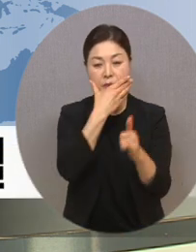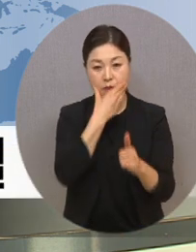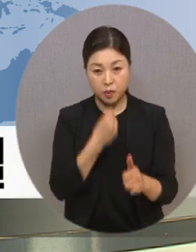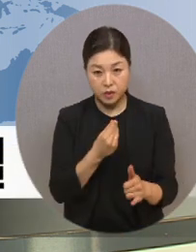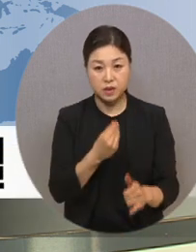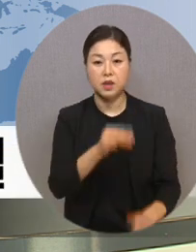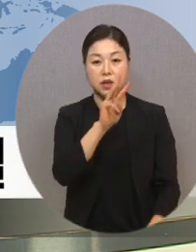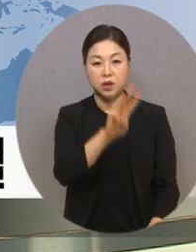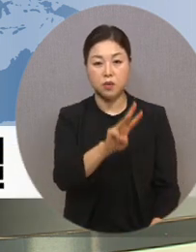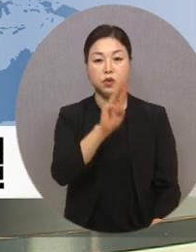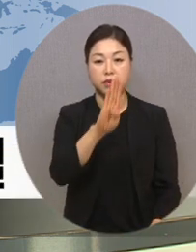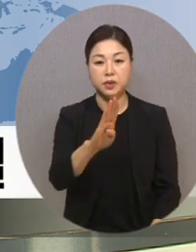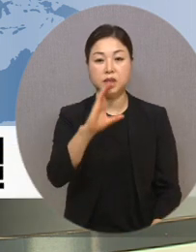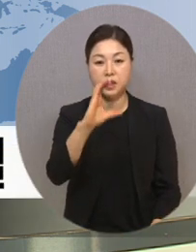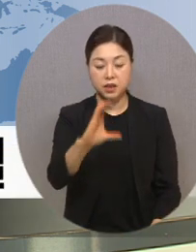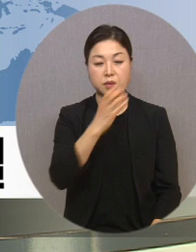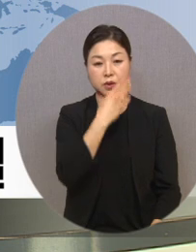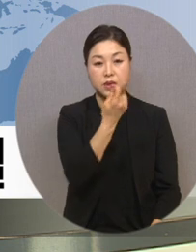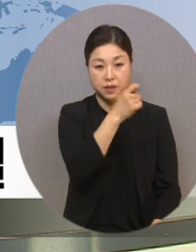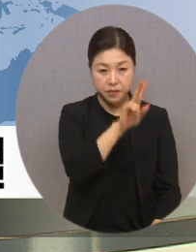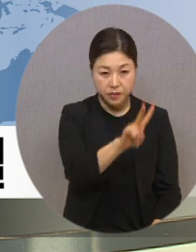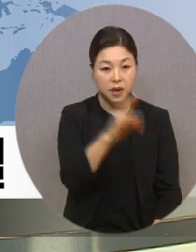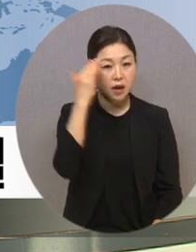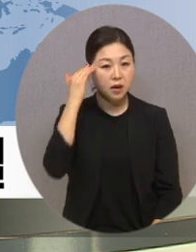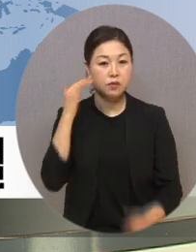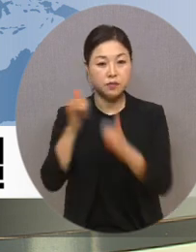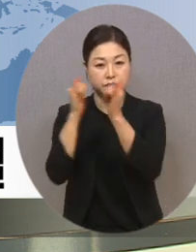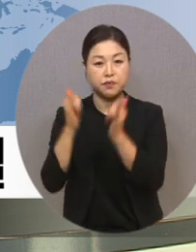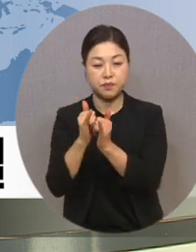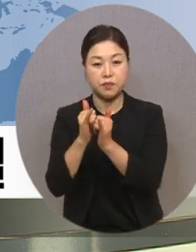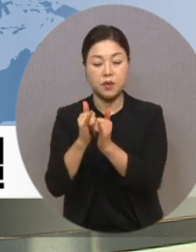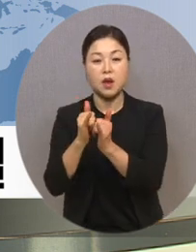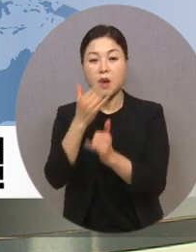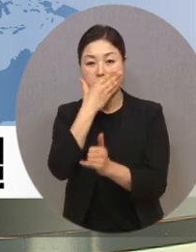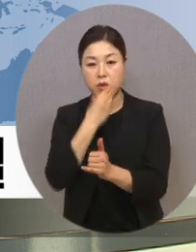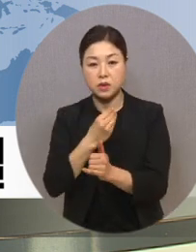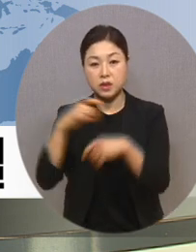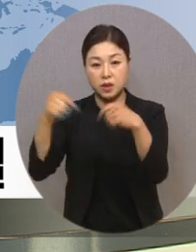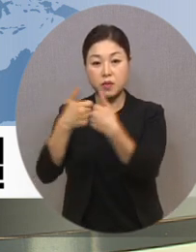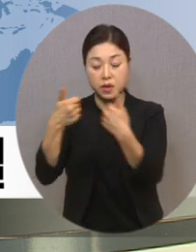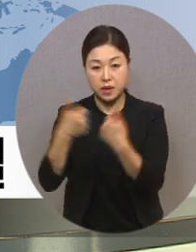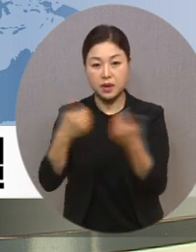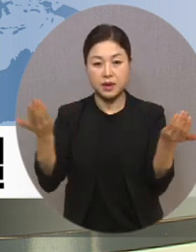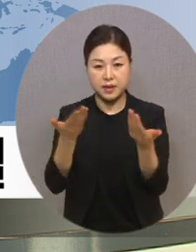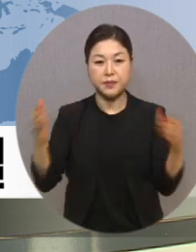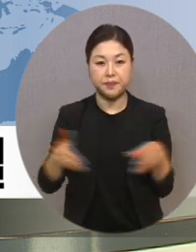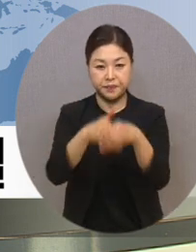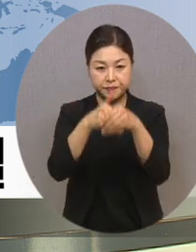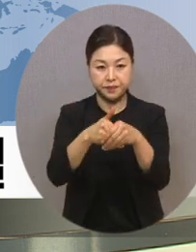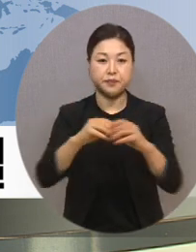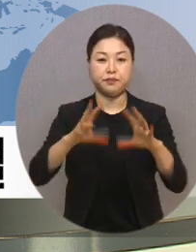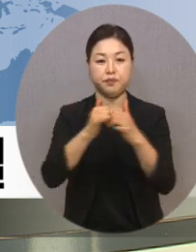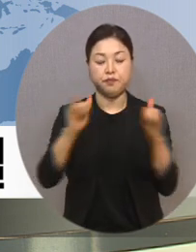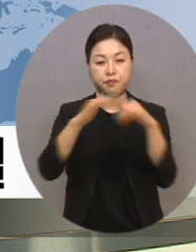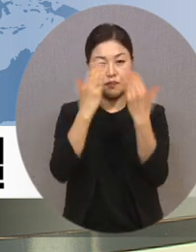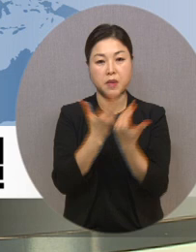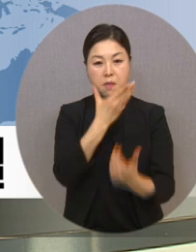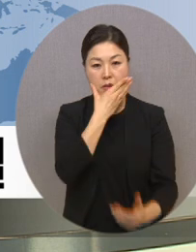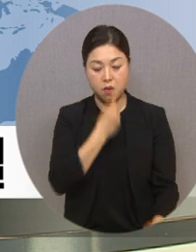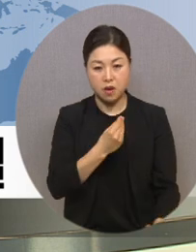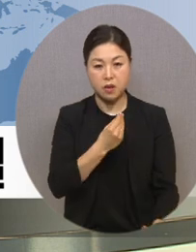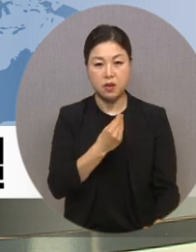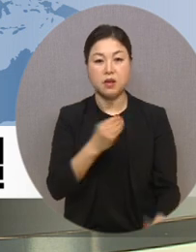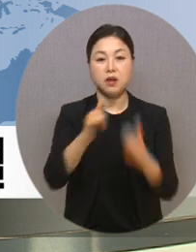WBC 복지와 한국 사회복지 협의회가 업무 협약을 맺었습니다 국민 모두가 행복한 복지 사회로